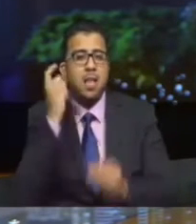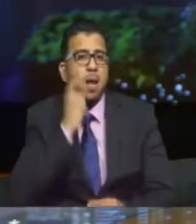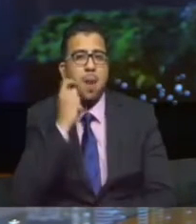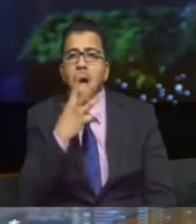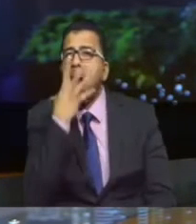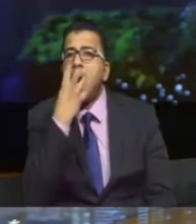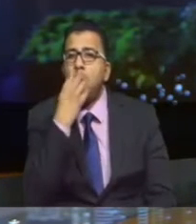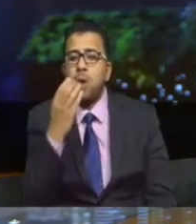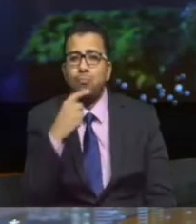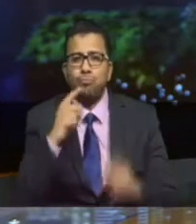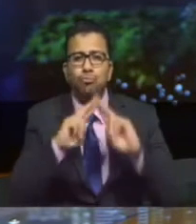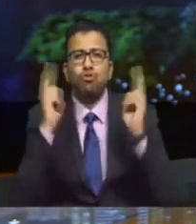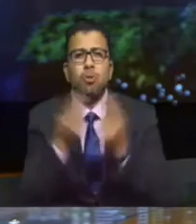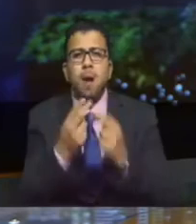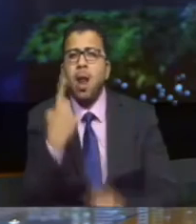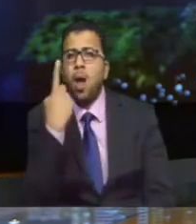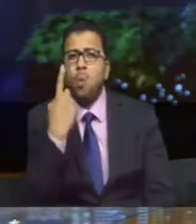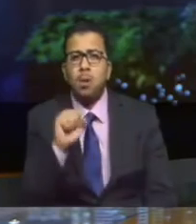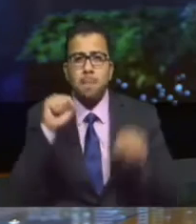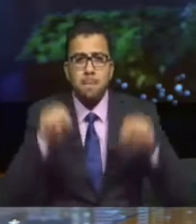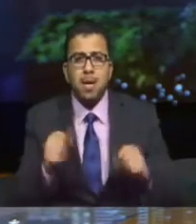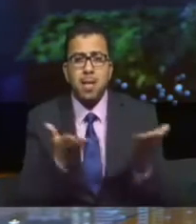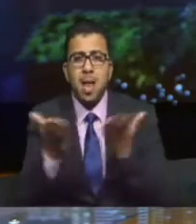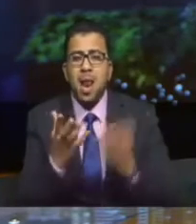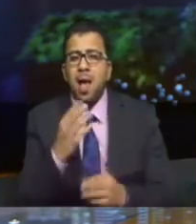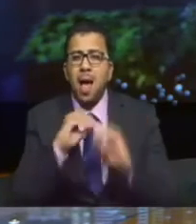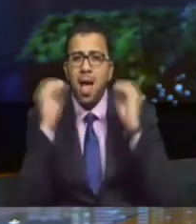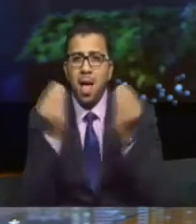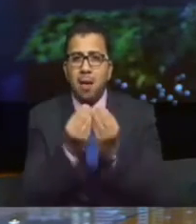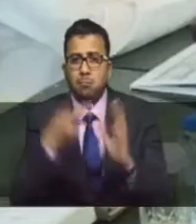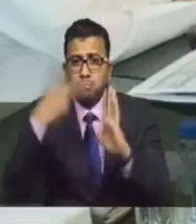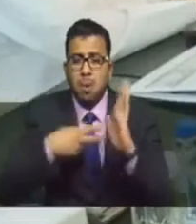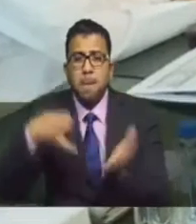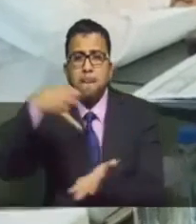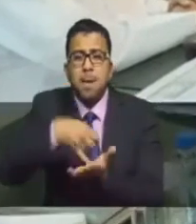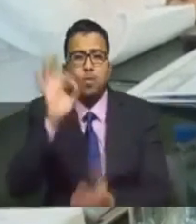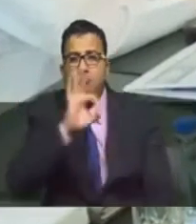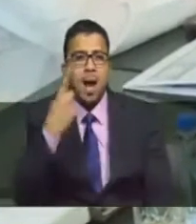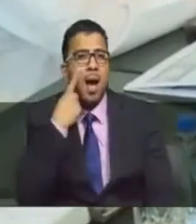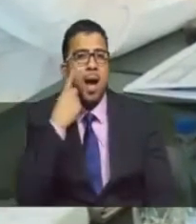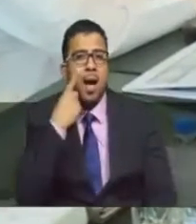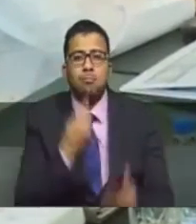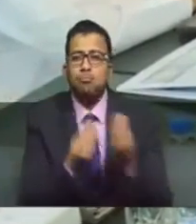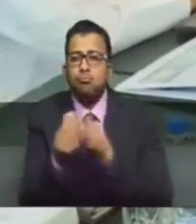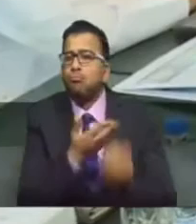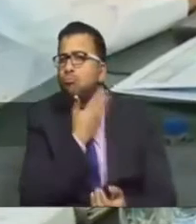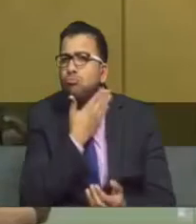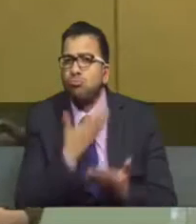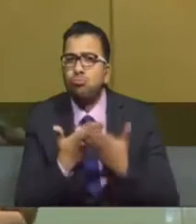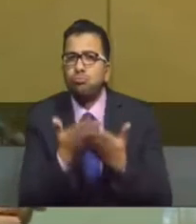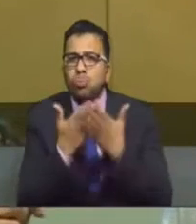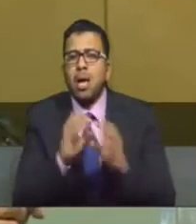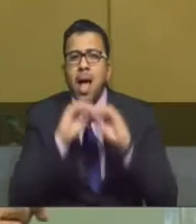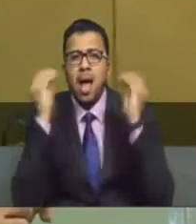الإمارات للهوية الاجتماع الأول لمجلس إدارة الهيئة الذي عقد في مركز العين لخدمة المتعاملين